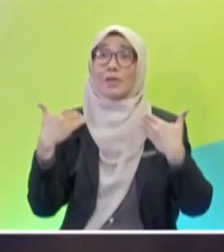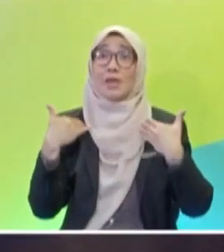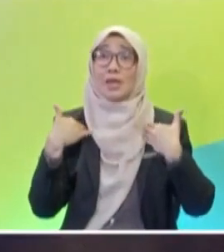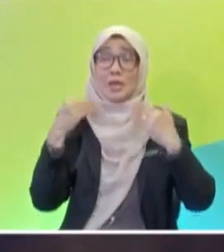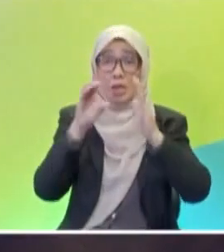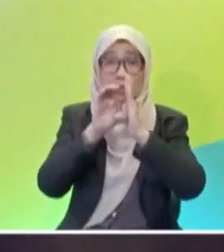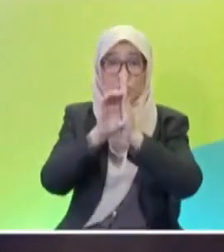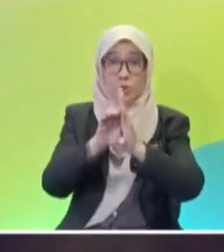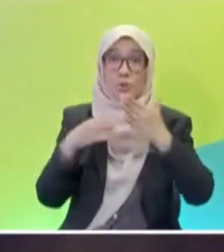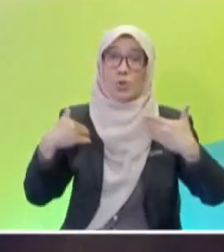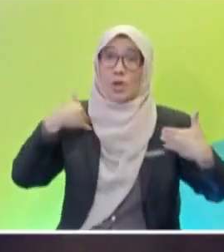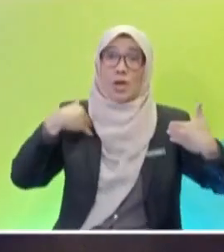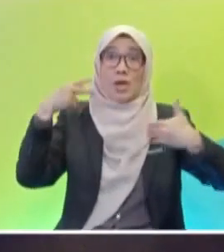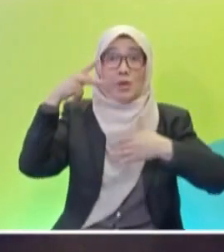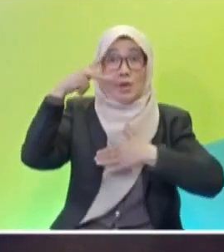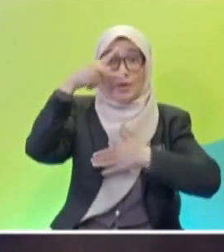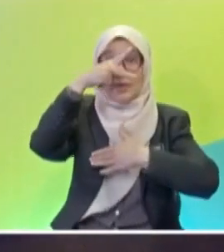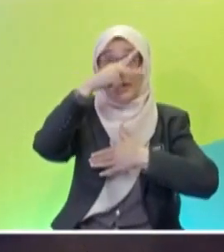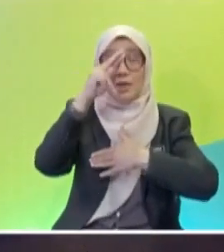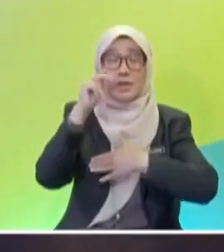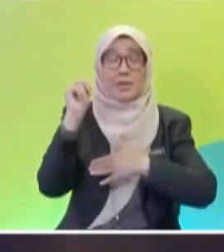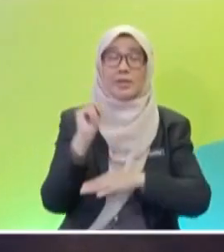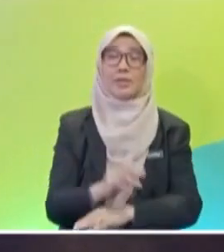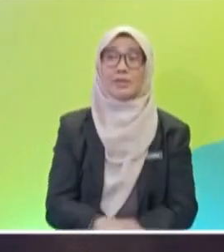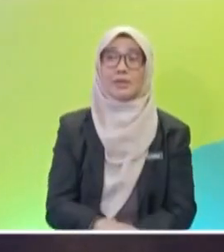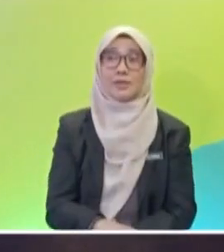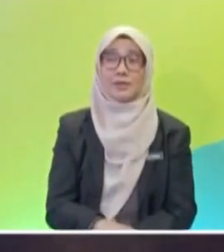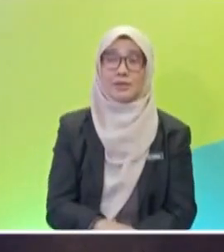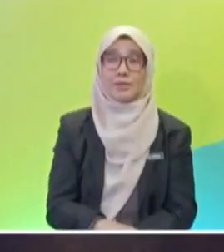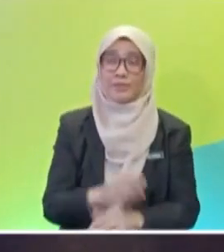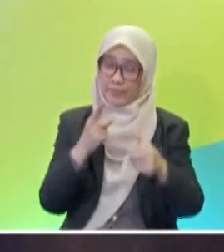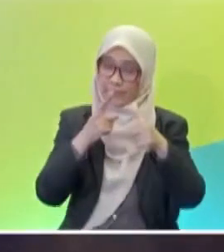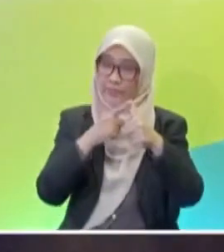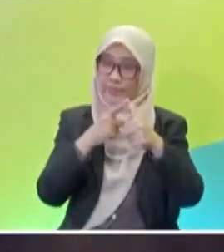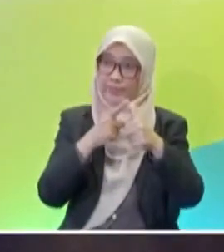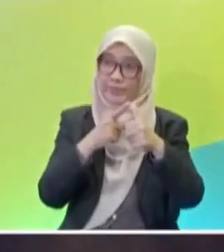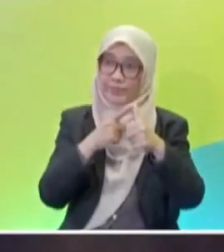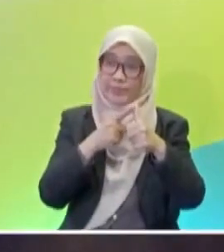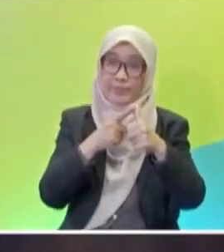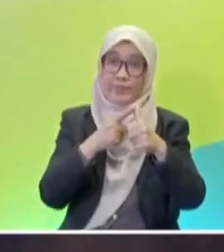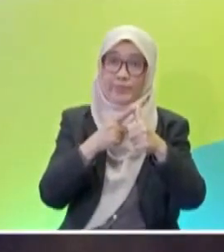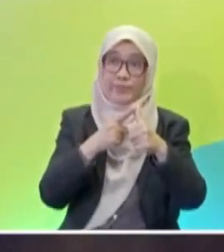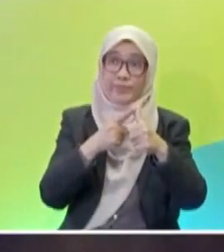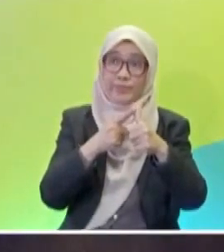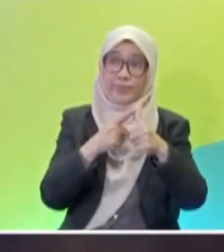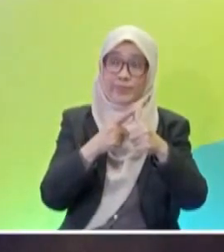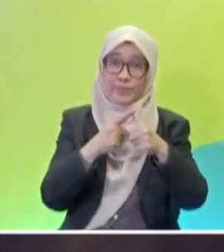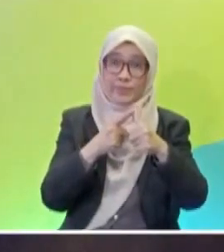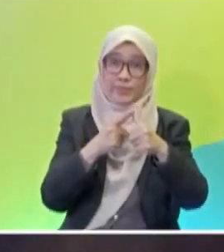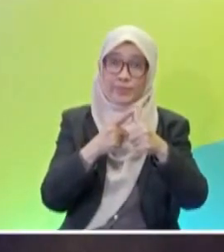contoh-contoh hewan peliharaan Oke boleh lihat ya oke yang pertama itu itu hewan apa